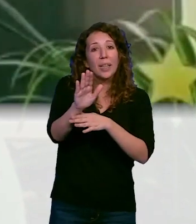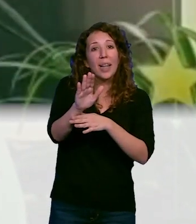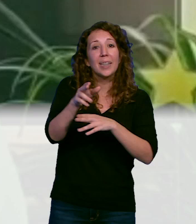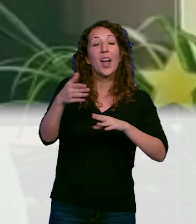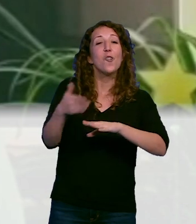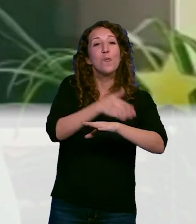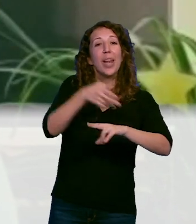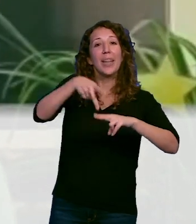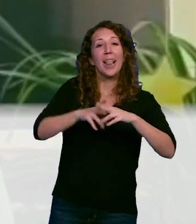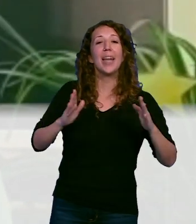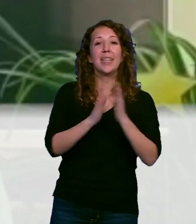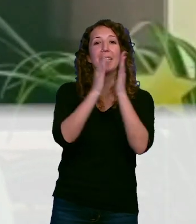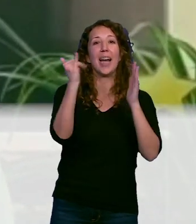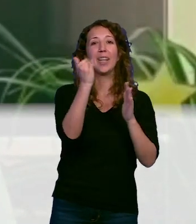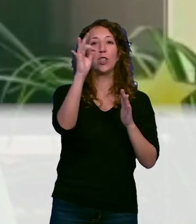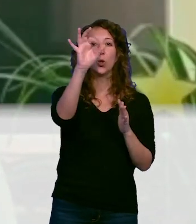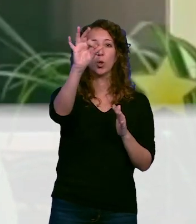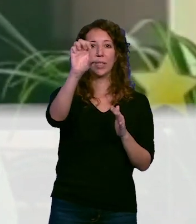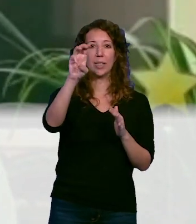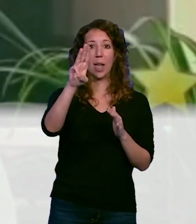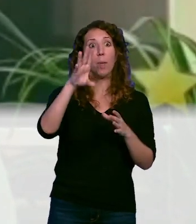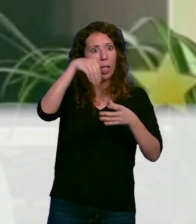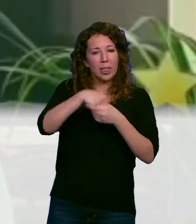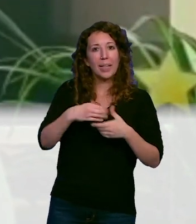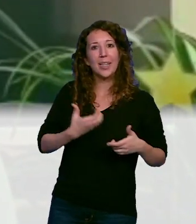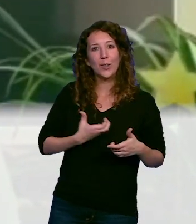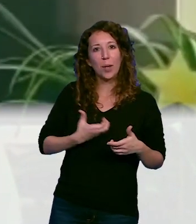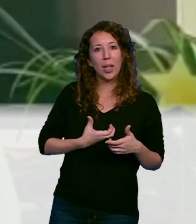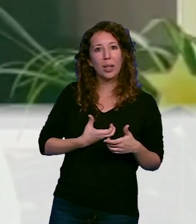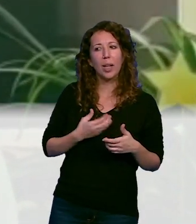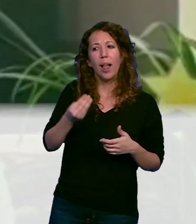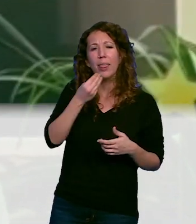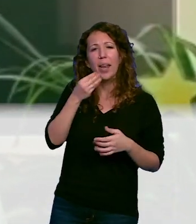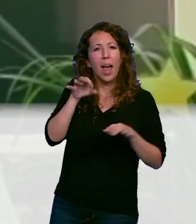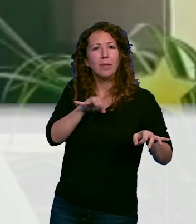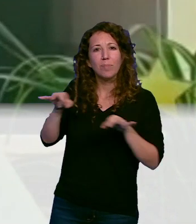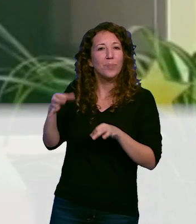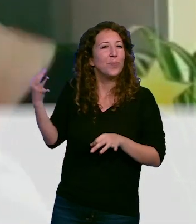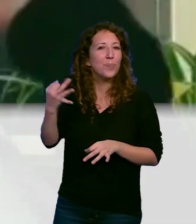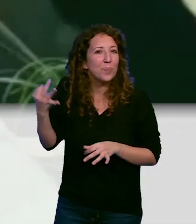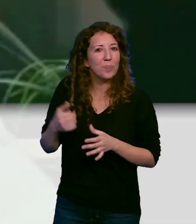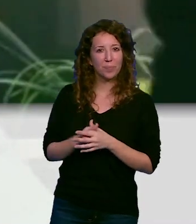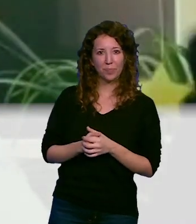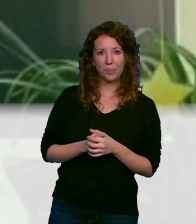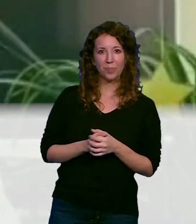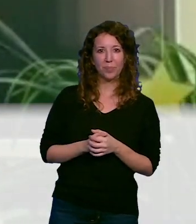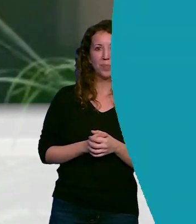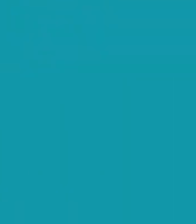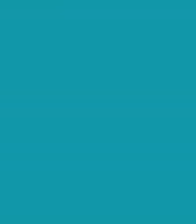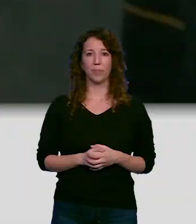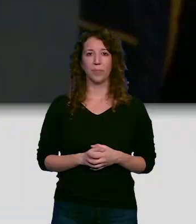Presentem els nois de pretaller Sant Josep, que estan a l'hort de l'Ajuntament. Què prepararan per dinar?